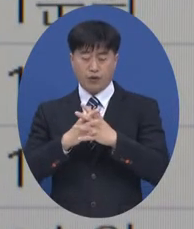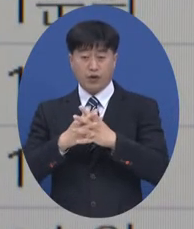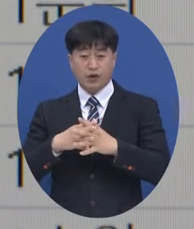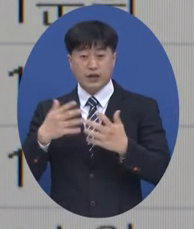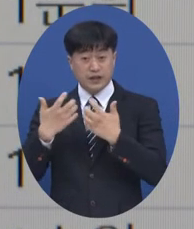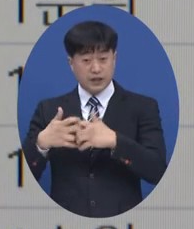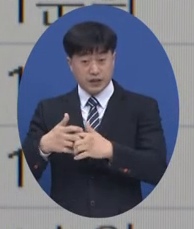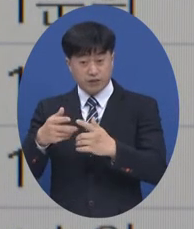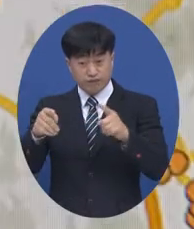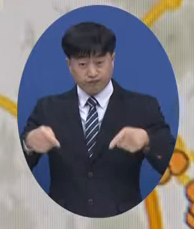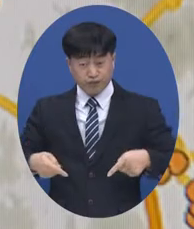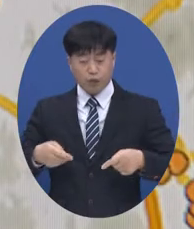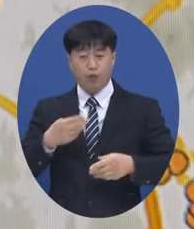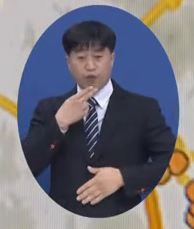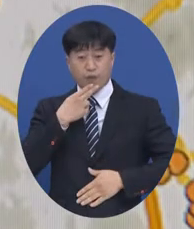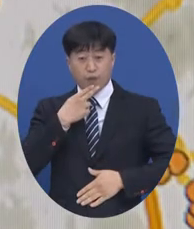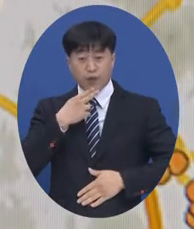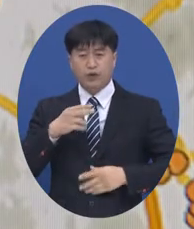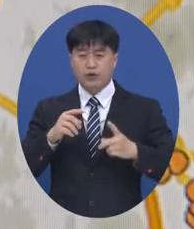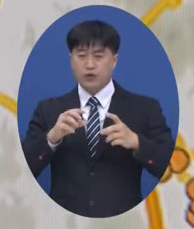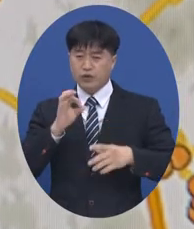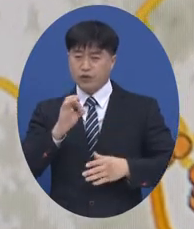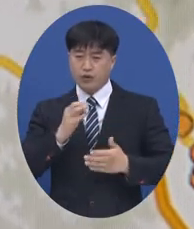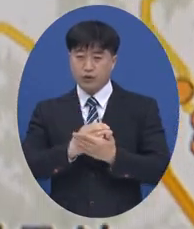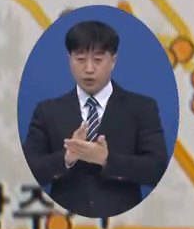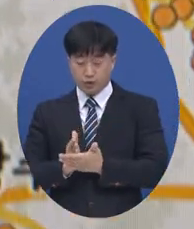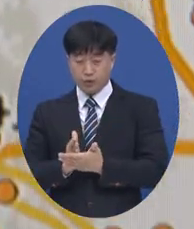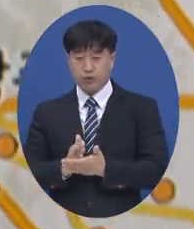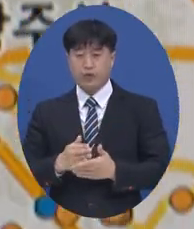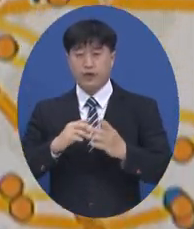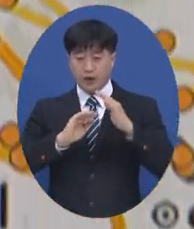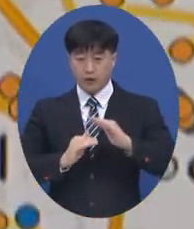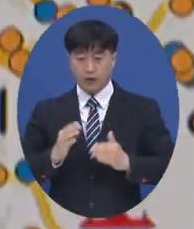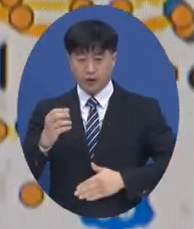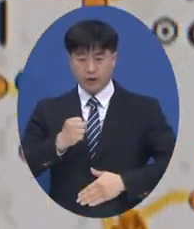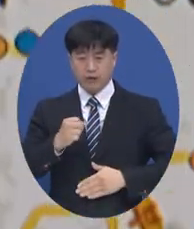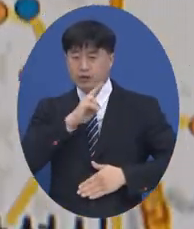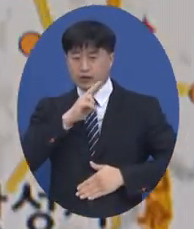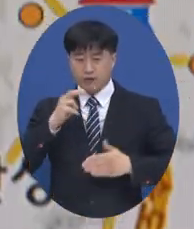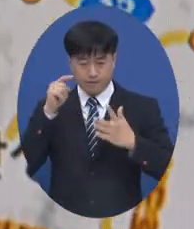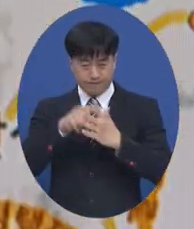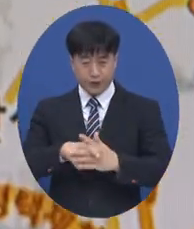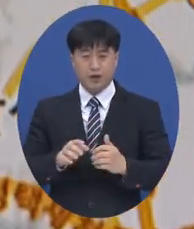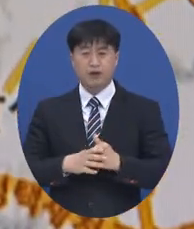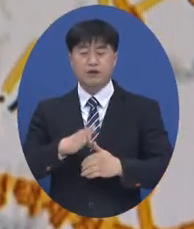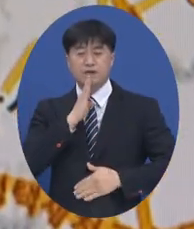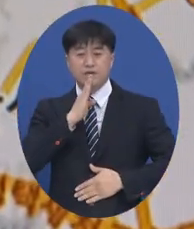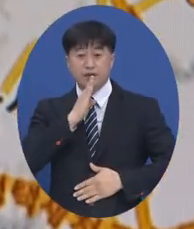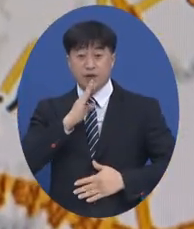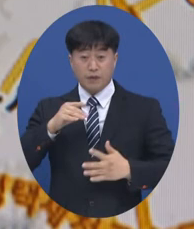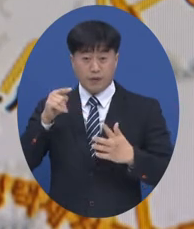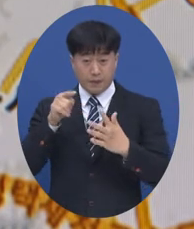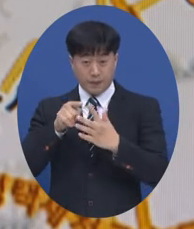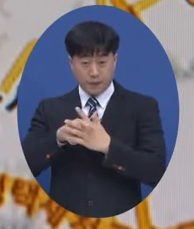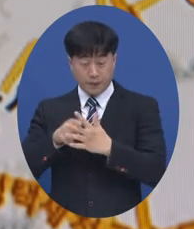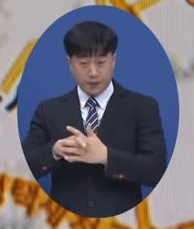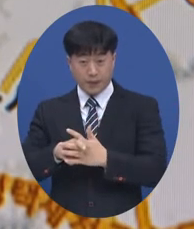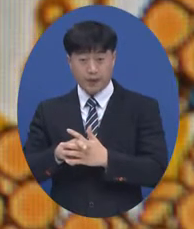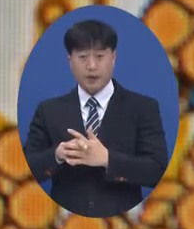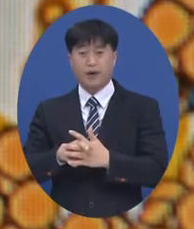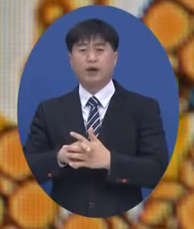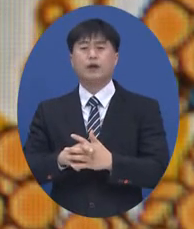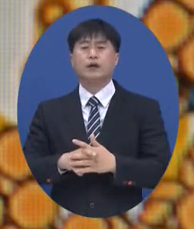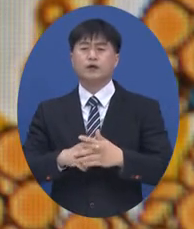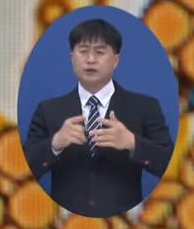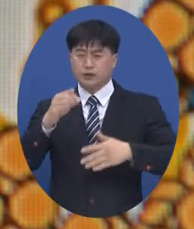미발급 등 10가지 데이터를 통해 의심 업체를 골라내는 방식입니다. 실제 행정 처분을 받은 건설 업체 데이터를 분석 모델에